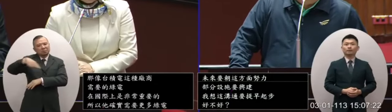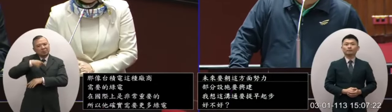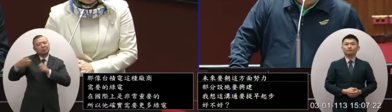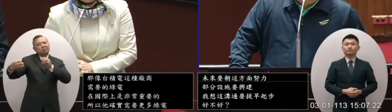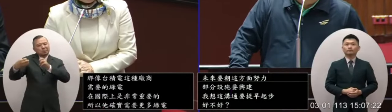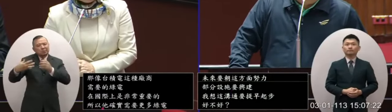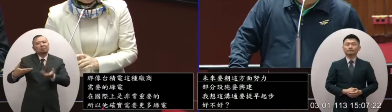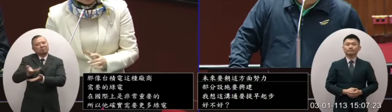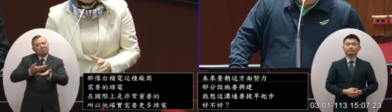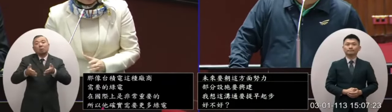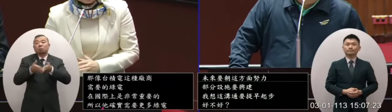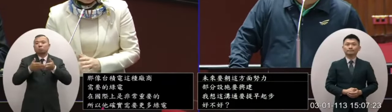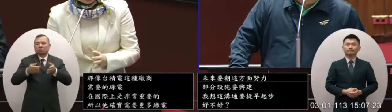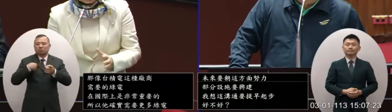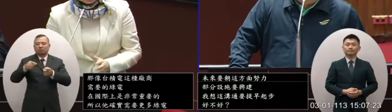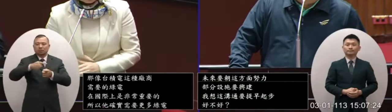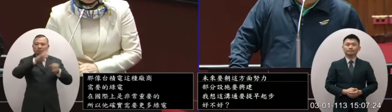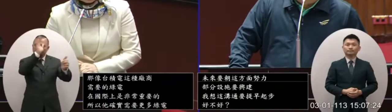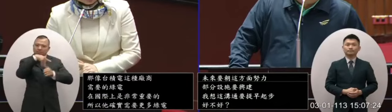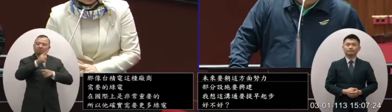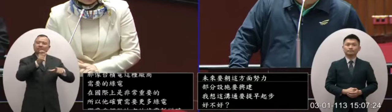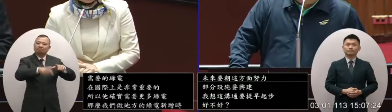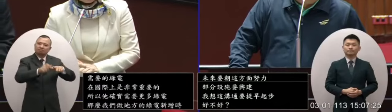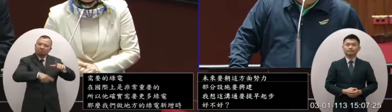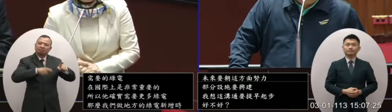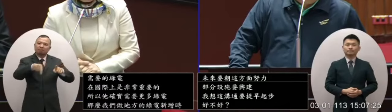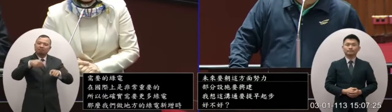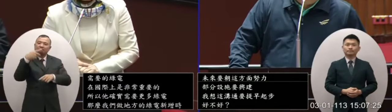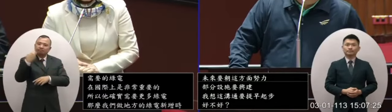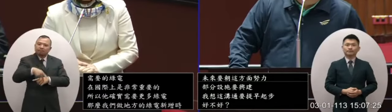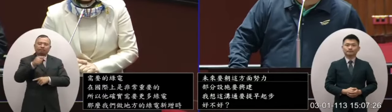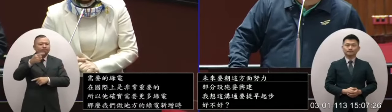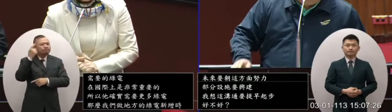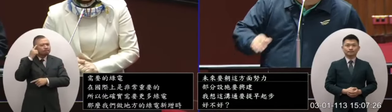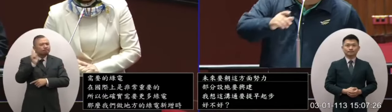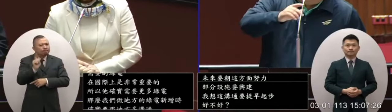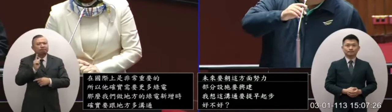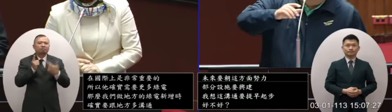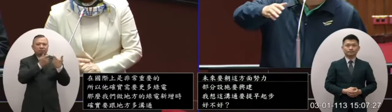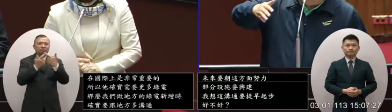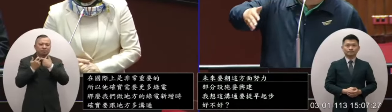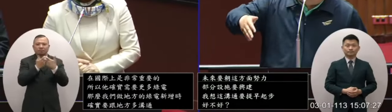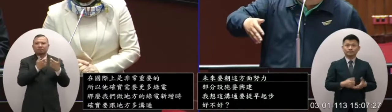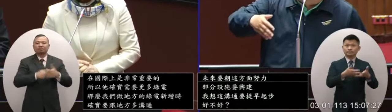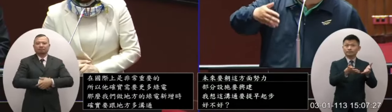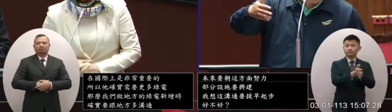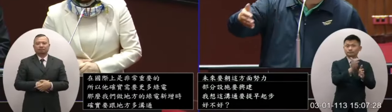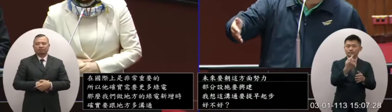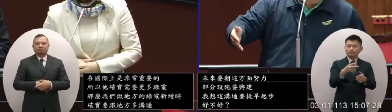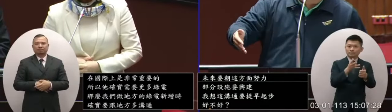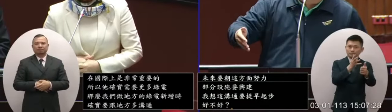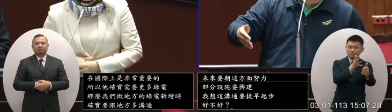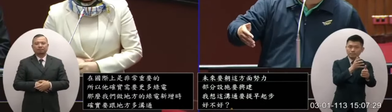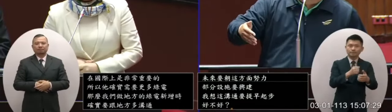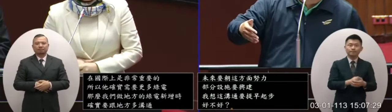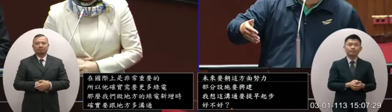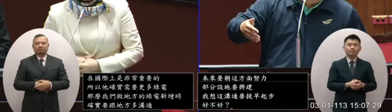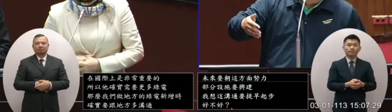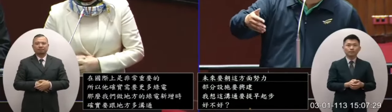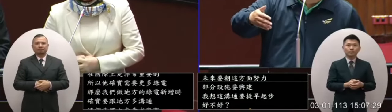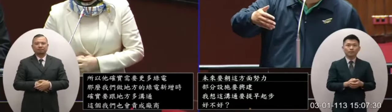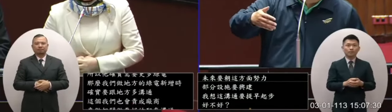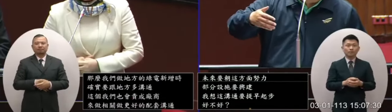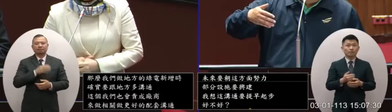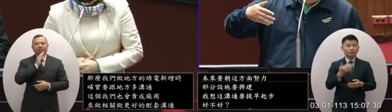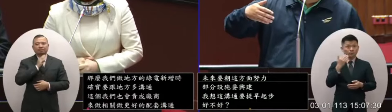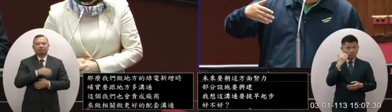会责成厂商来做相关做更好的一个配套沟通。 部长还有那个马稠后园区嘛哈， 是。 那